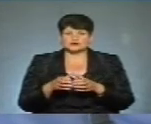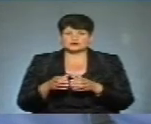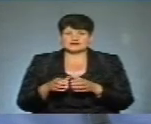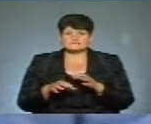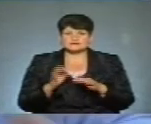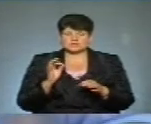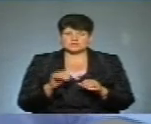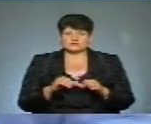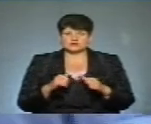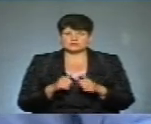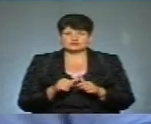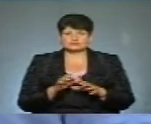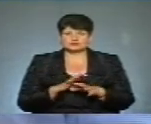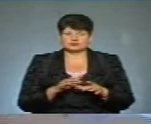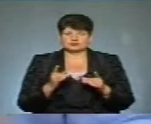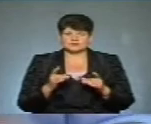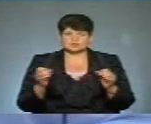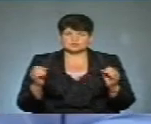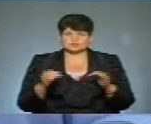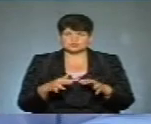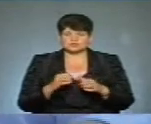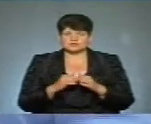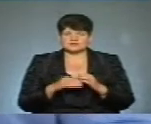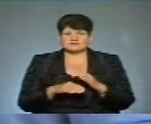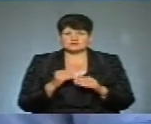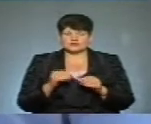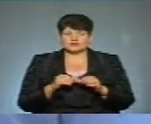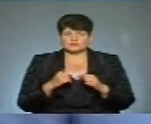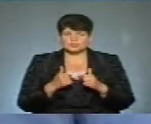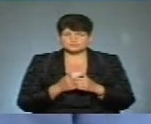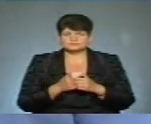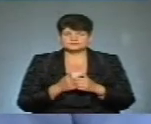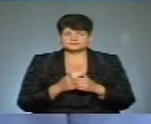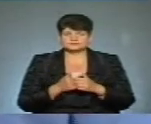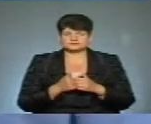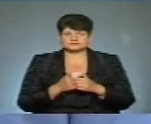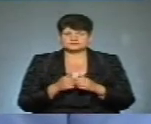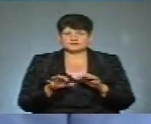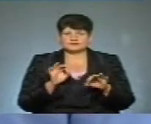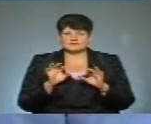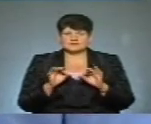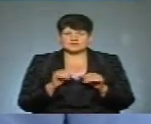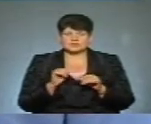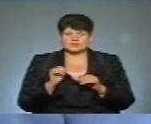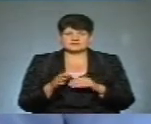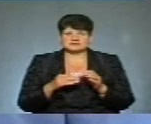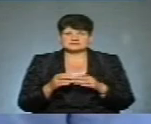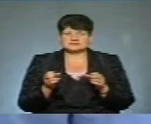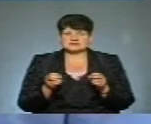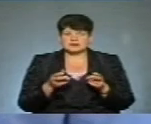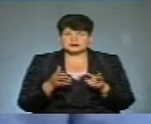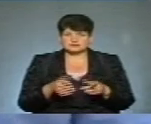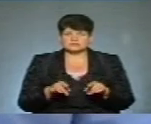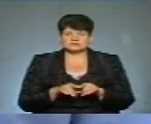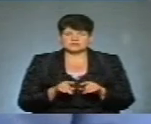комісії. Так, щоб не було великого скупчення, на кожної відбіркової комісії проводиться набір на окремі спеціальності, які на конкретному факультеті. Так